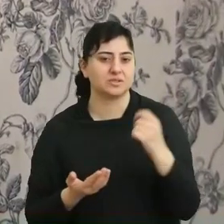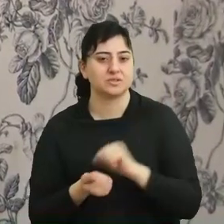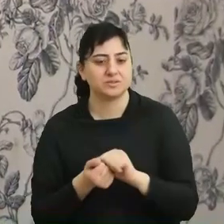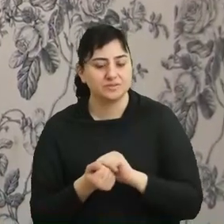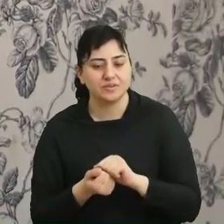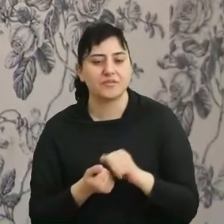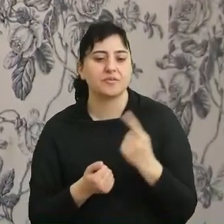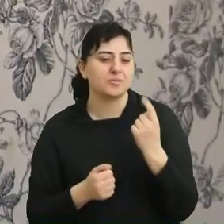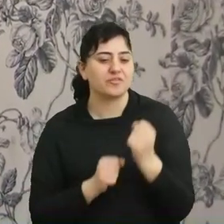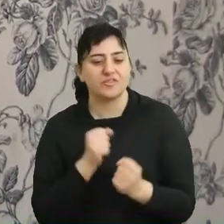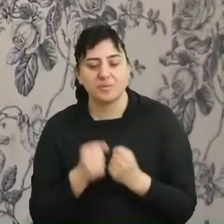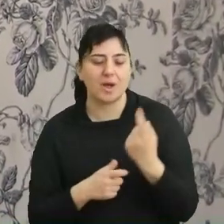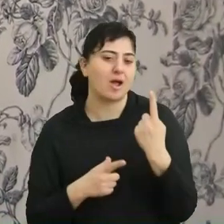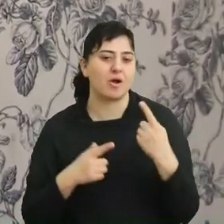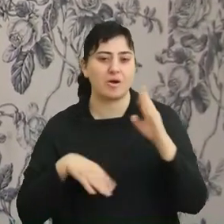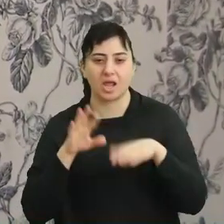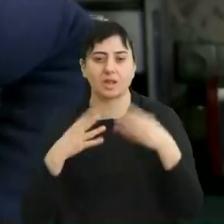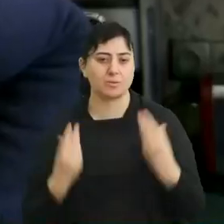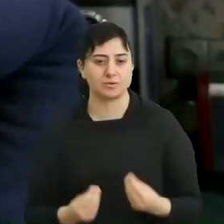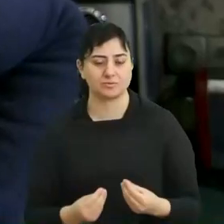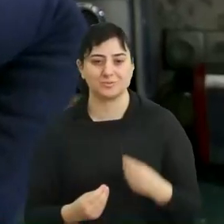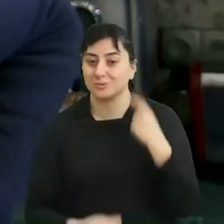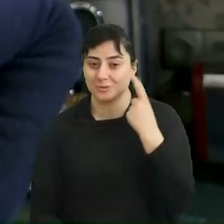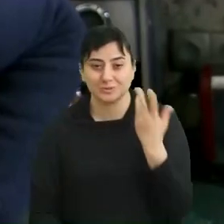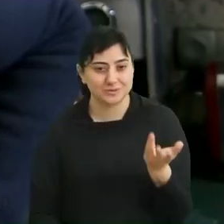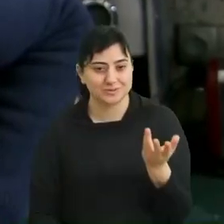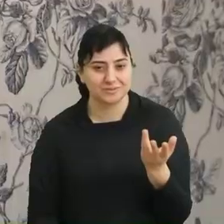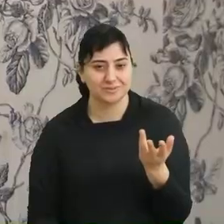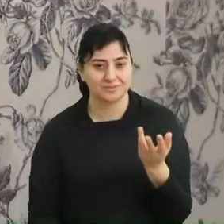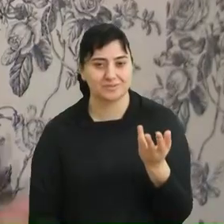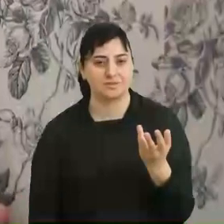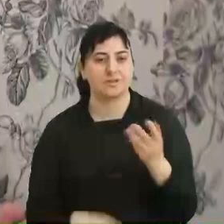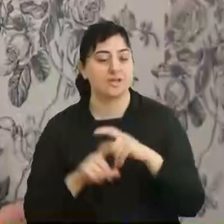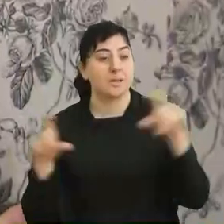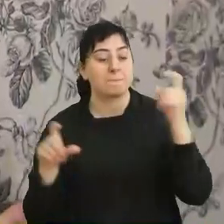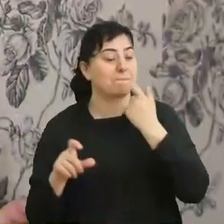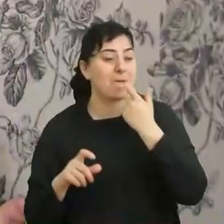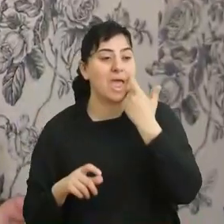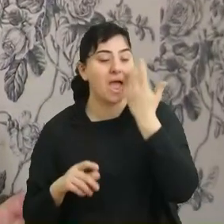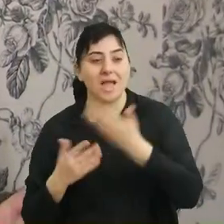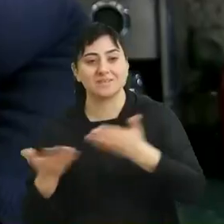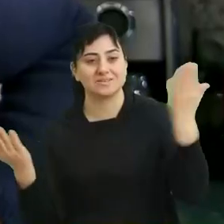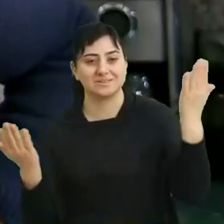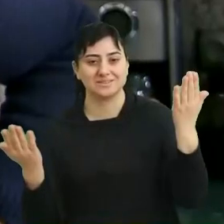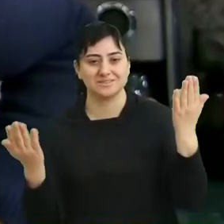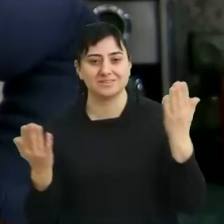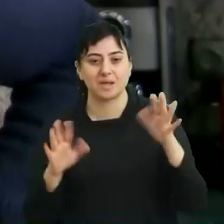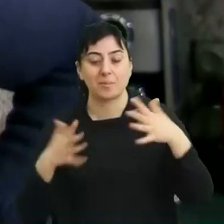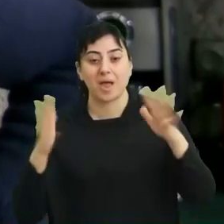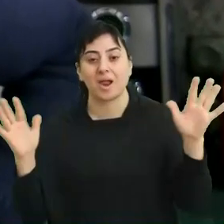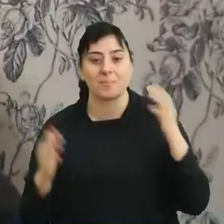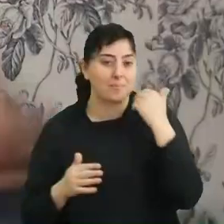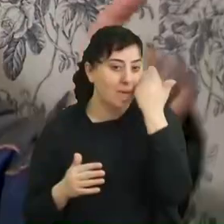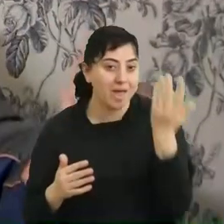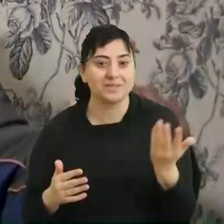deterjan firmasının reklamında oynayabilirsin. Düşünsene. En beyazından daha beyaz. Işık